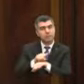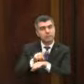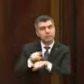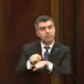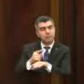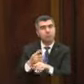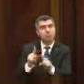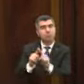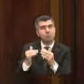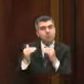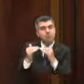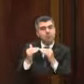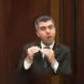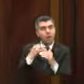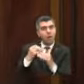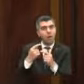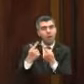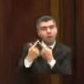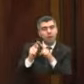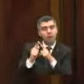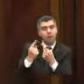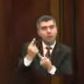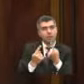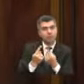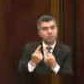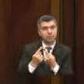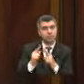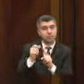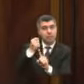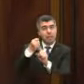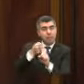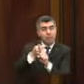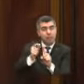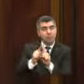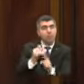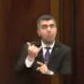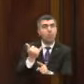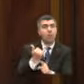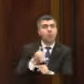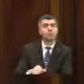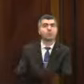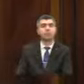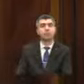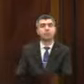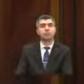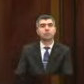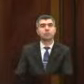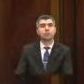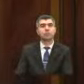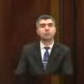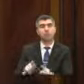الطريقه وبنفس العمليه وبدون مبادرات جريئه وتكون فيها اصلاحات جريئه حقيقيه نخرجوا من